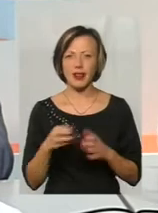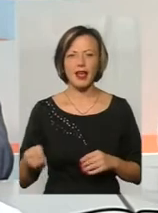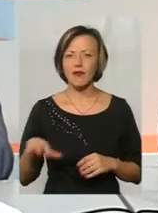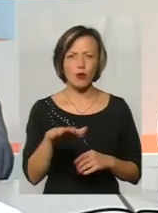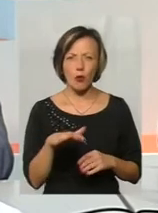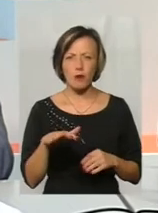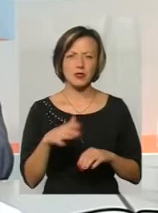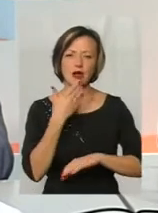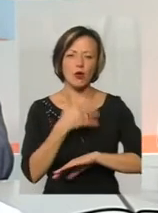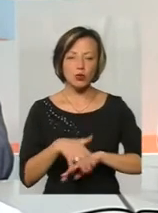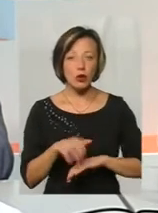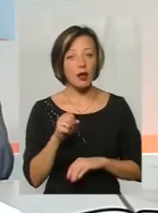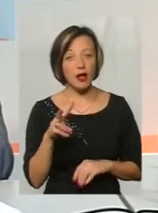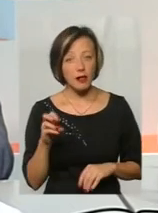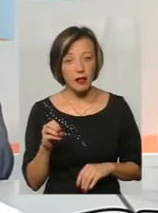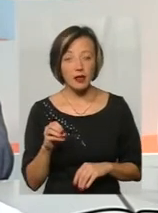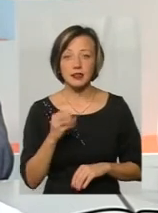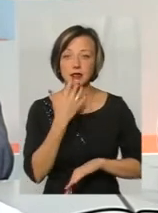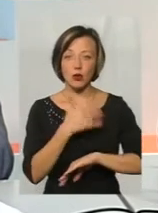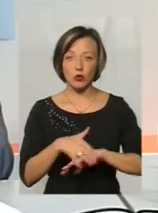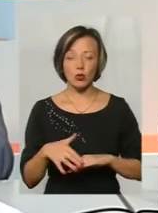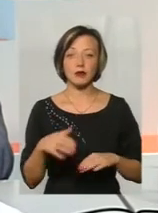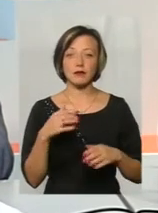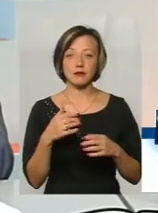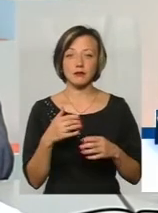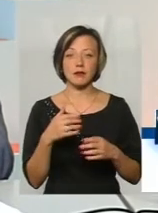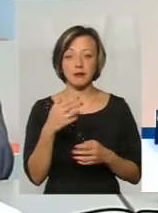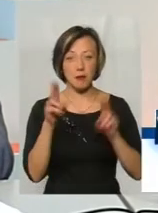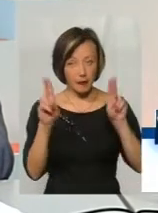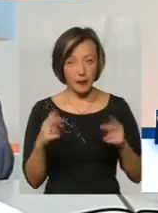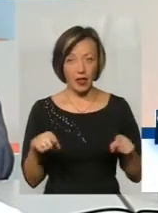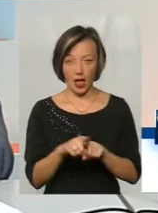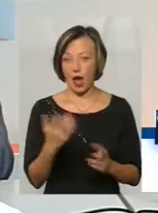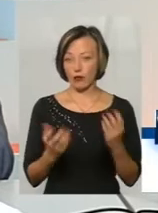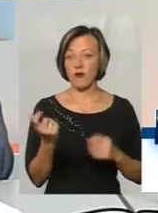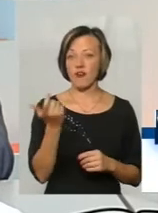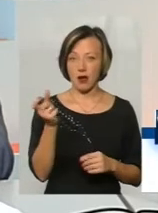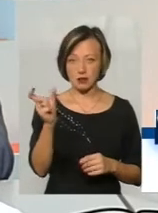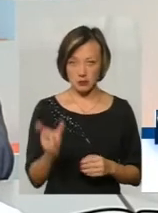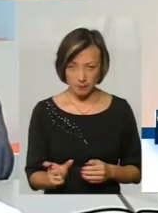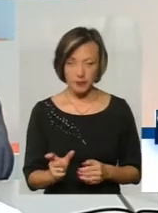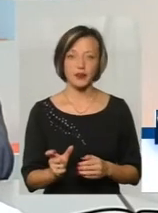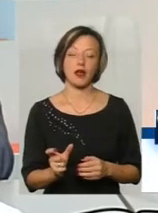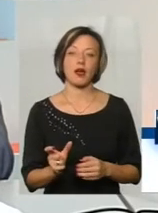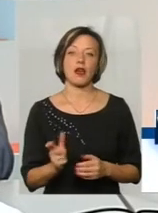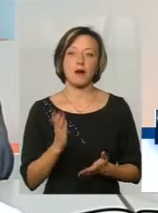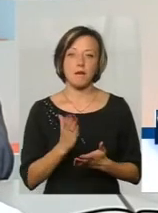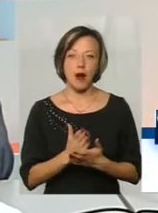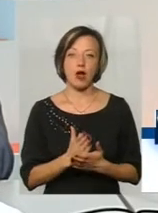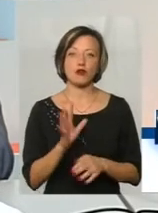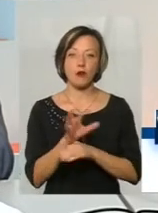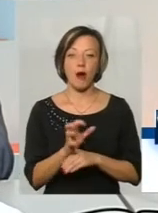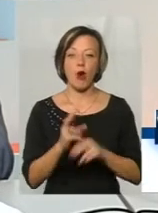будемо брати за кордон, але за кордоном прийнято так. Якщо власник, людина, громадянин, заводить собаку, він проходить обстеження в